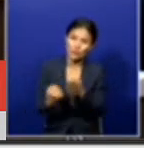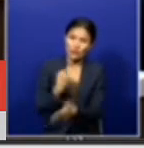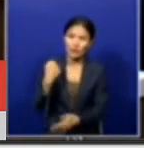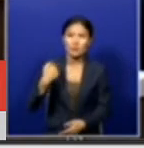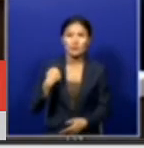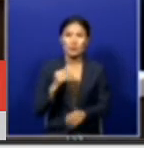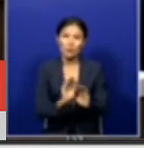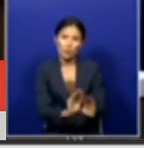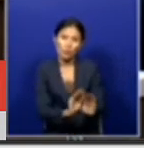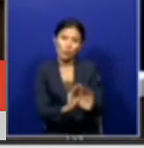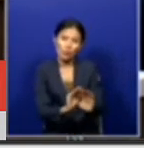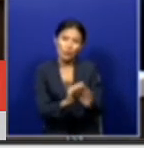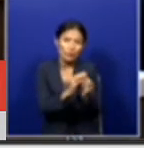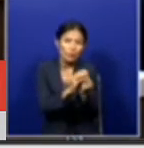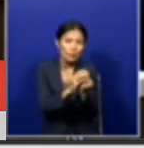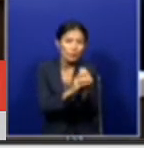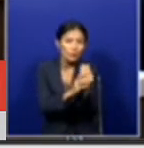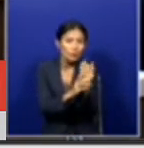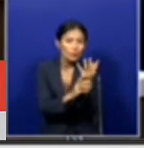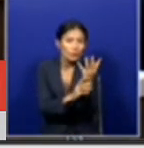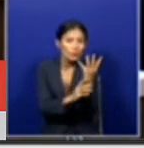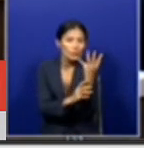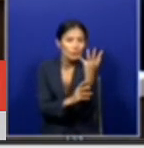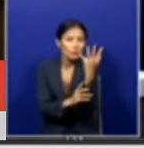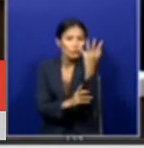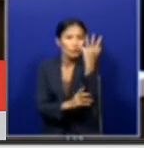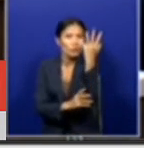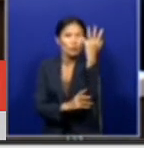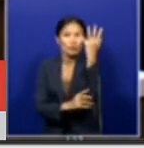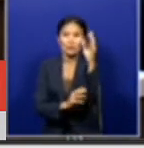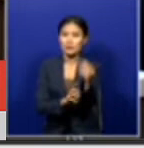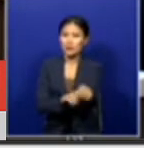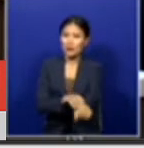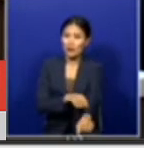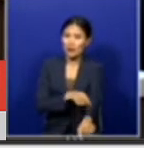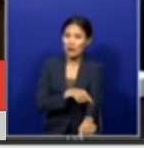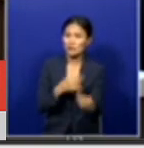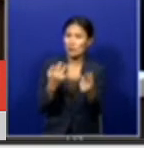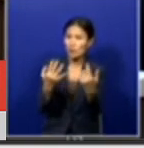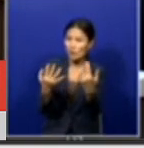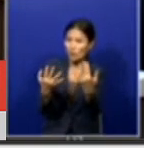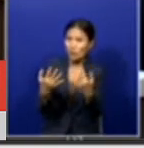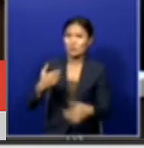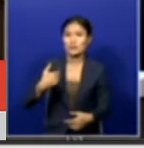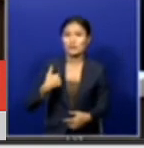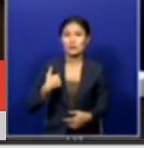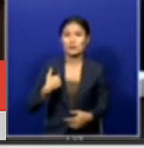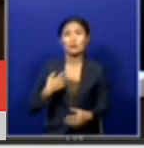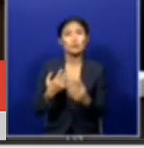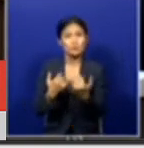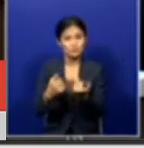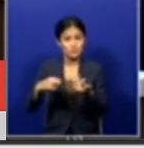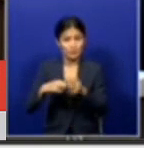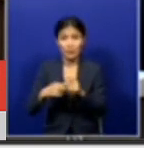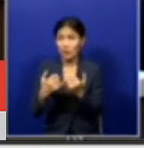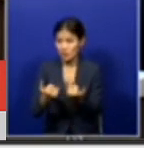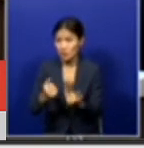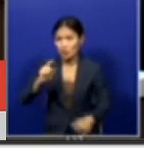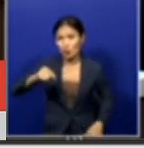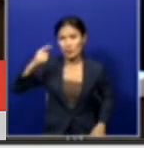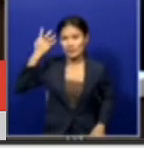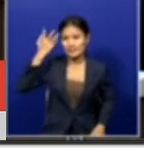ายปีดังนั้นในสถานการณ์เช่นนี้ต้องหายุทธศาสตร์ในการพึ่งตน